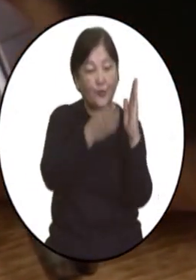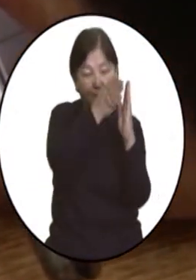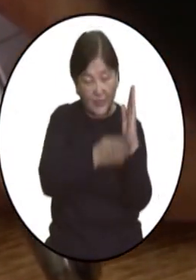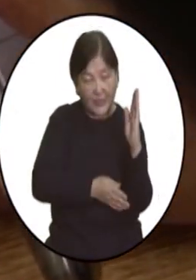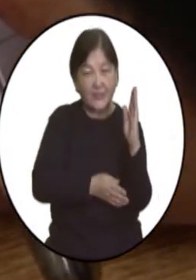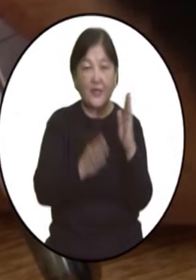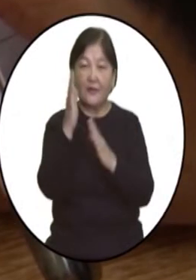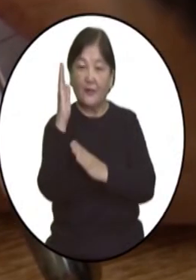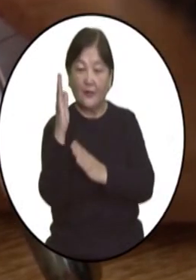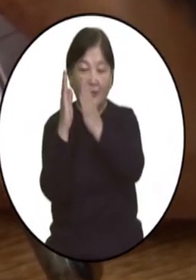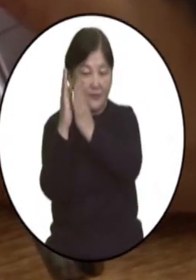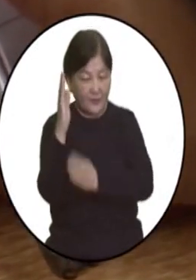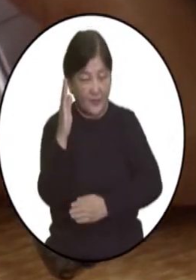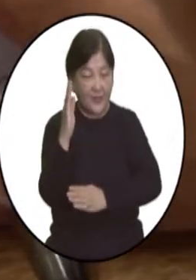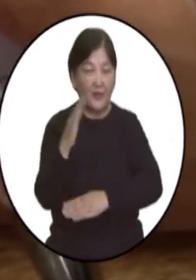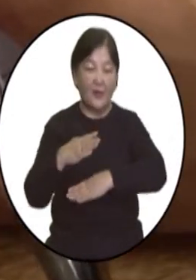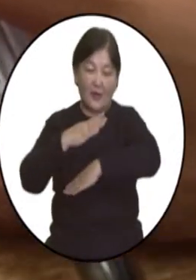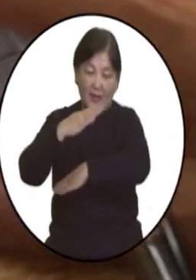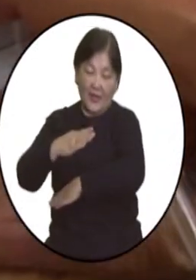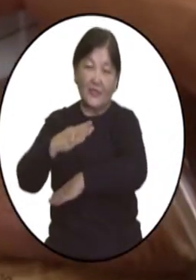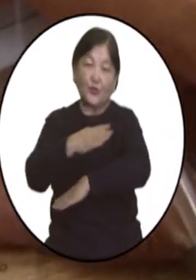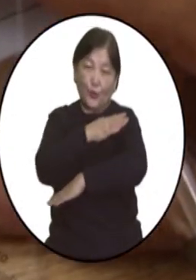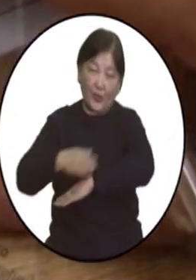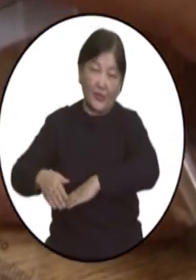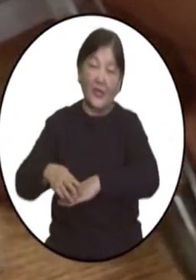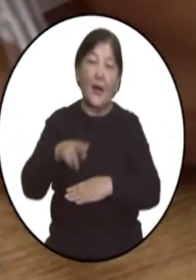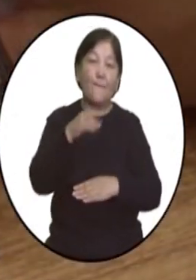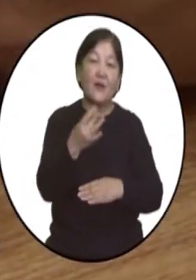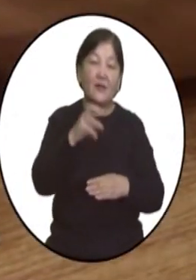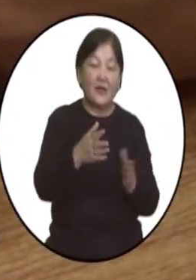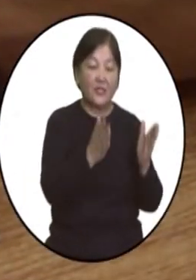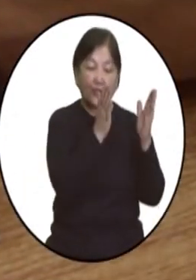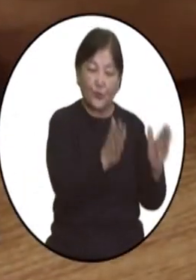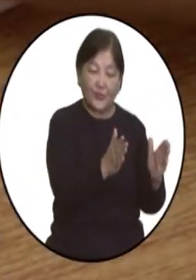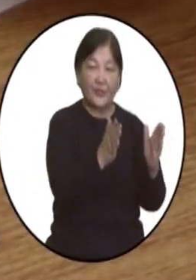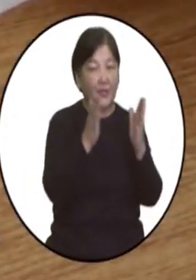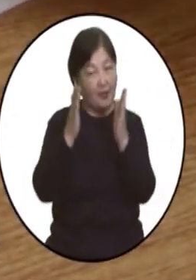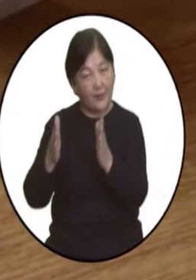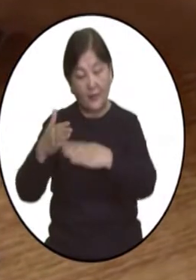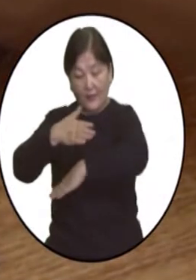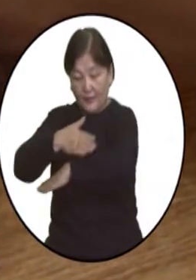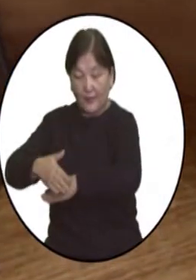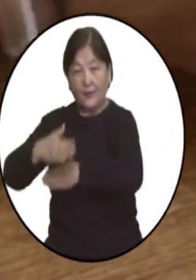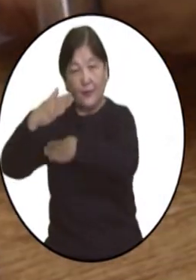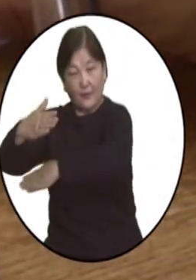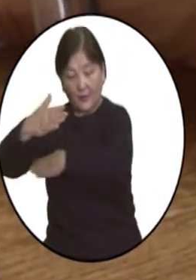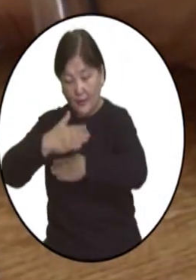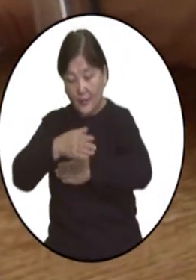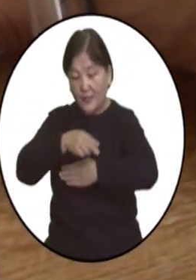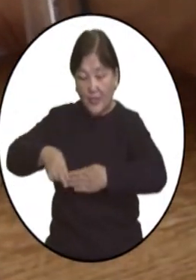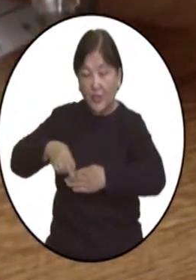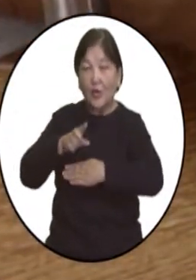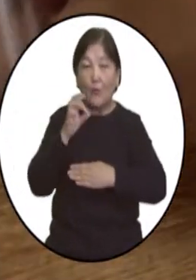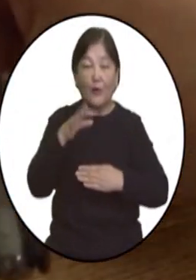зэрэгцээ харилцсан уялдаатайгаар параллел шилжүүлэлтийг хийж уг цэгийн